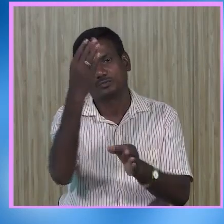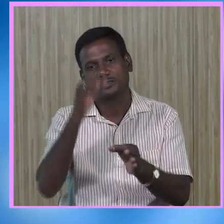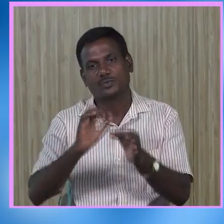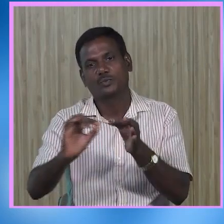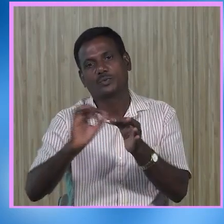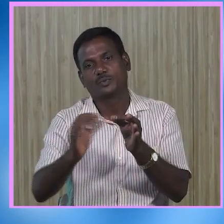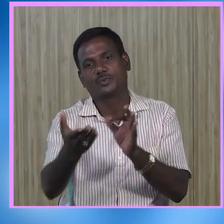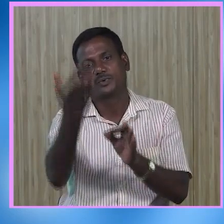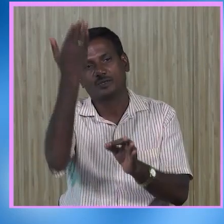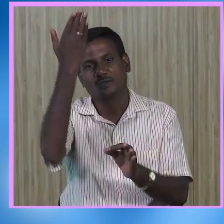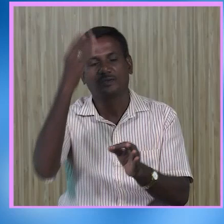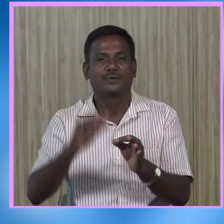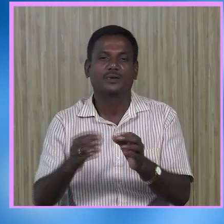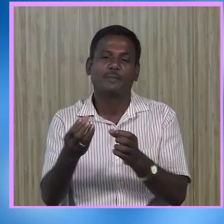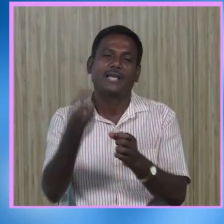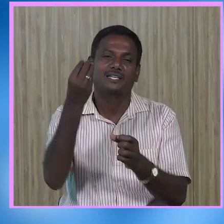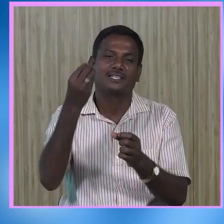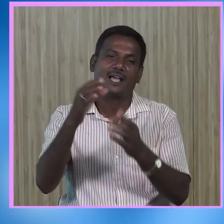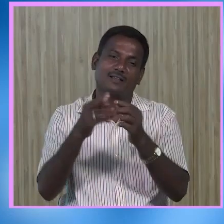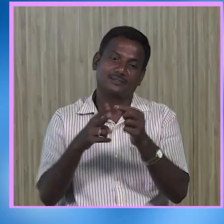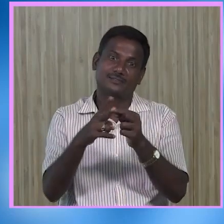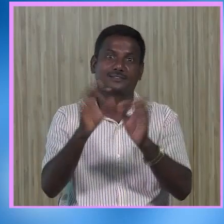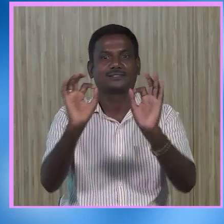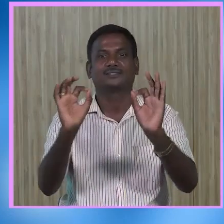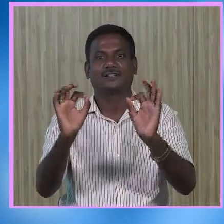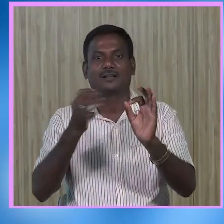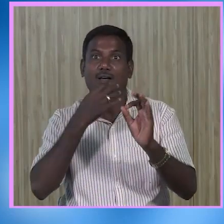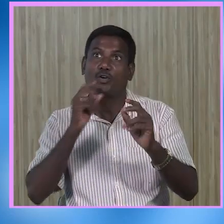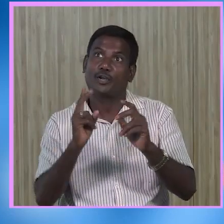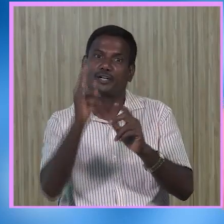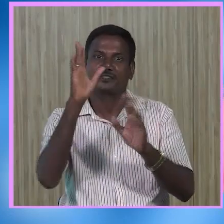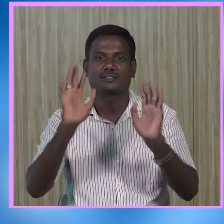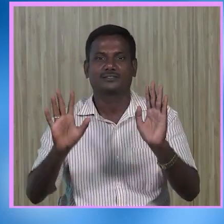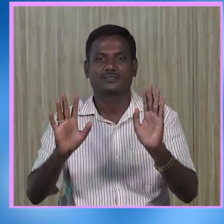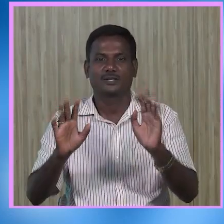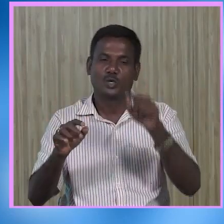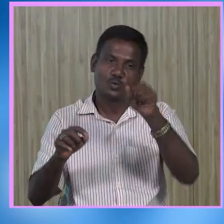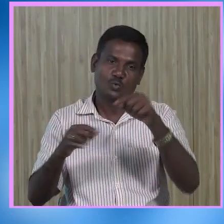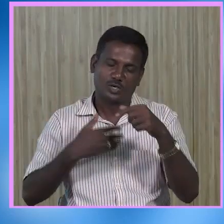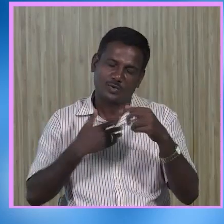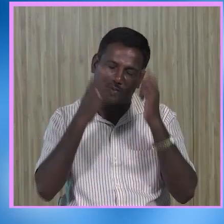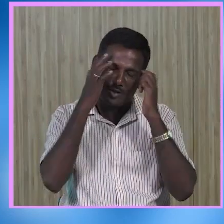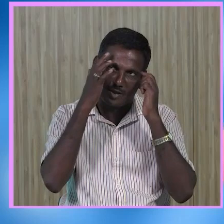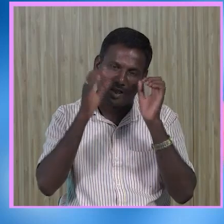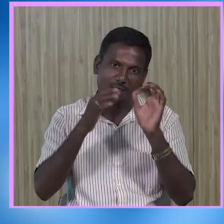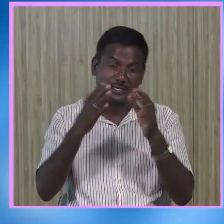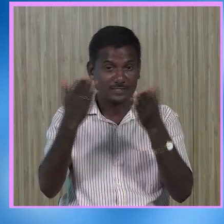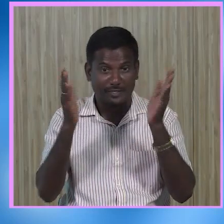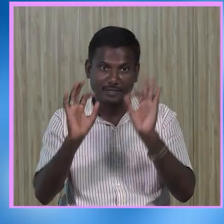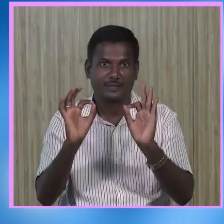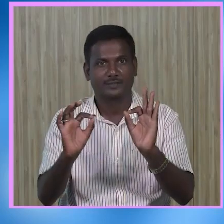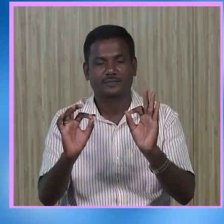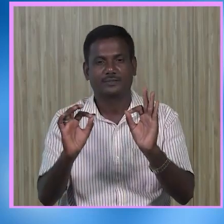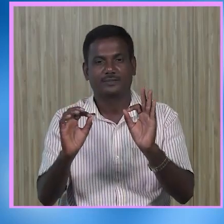மாதிரி ஊதுபத்தி பாக்கெட்டை எடுத்து அதில் நீங்கள் செய்யலாம், ராக்கெட் செய்யலாம். அல்லது உங்களுக்குள்ளே எவ்வளவோ ஐடியாஸ் நிறைய பேருக்கு